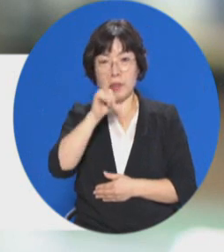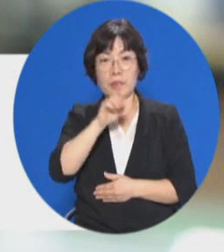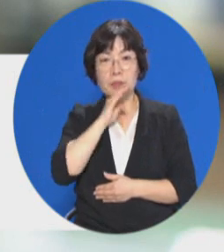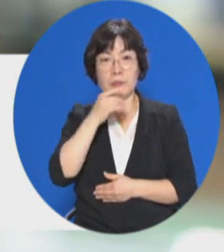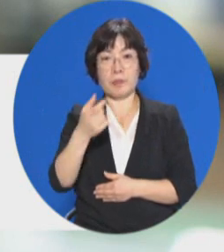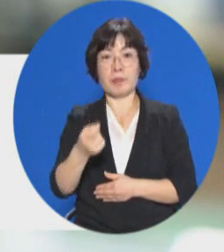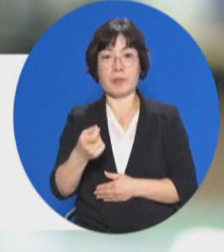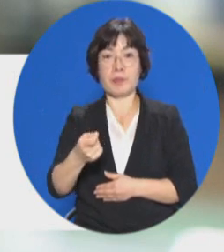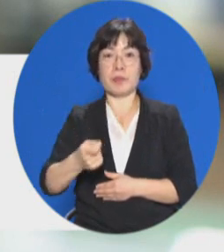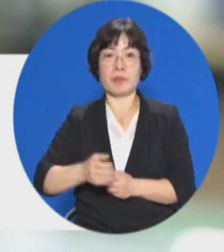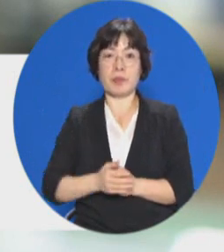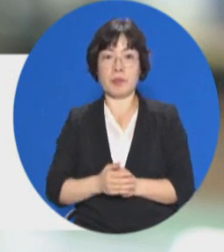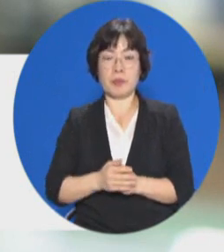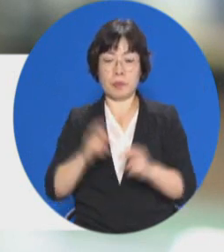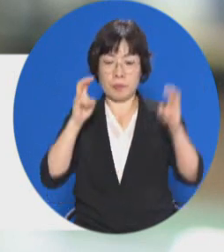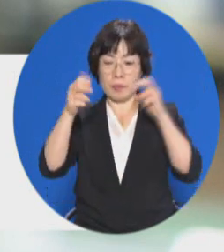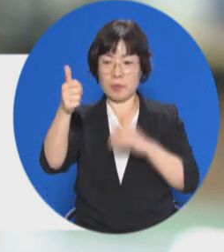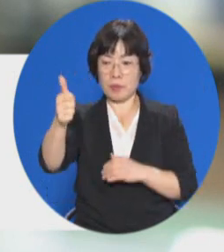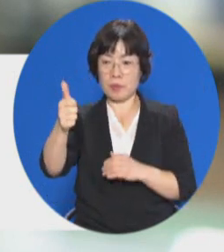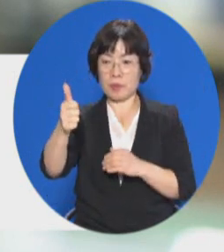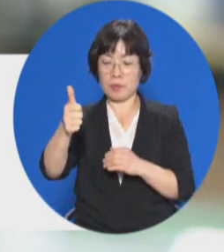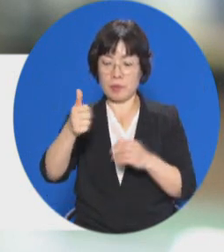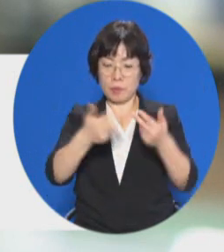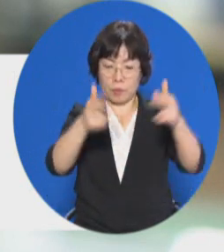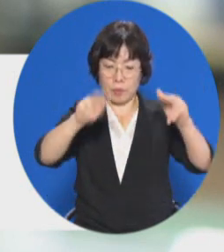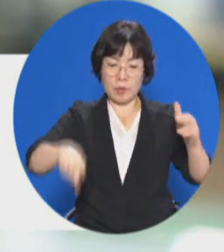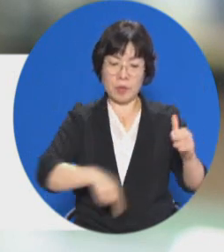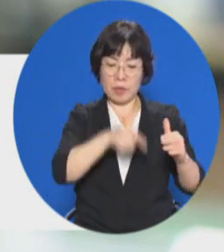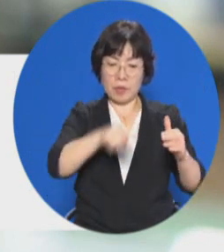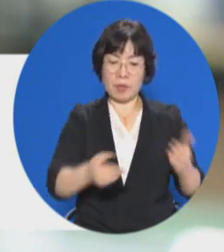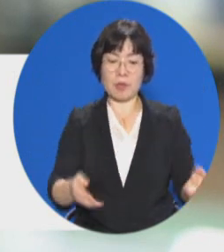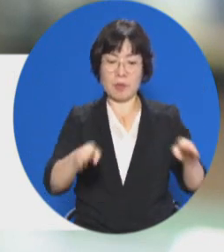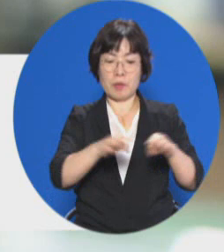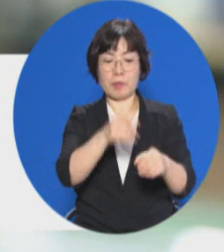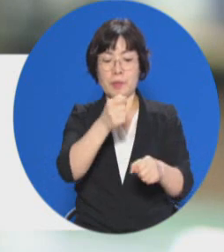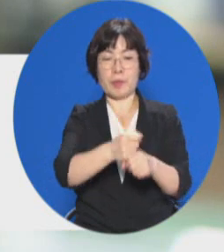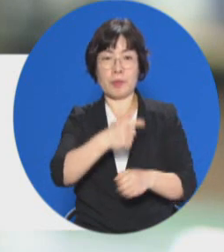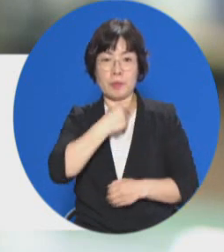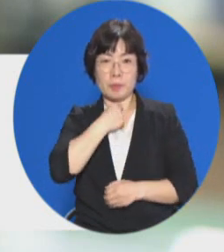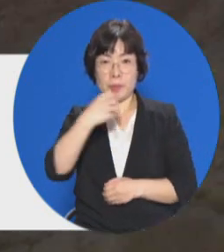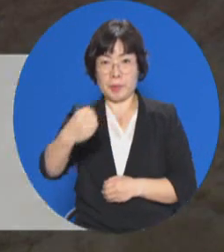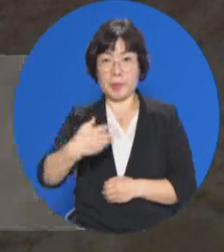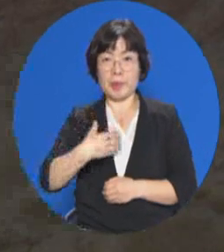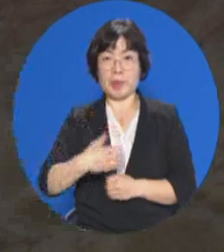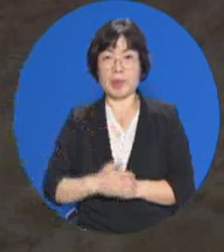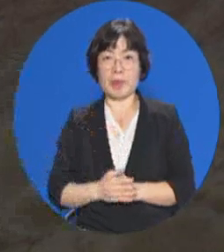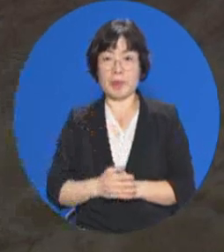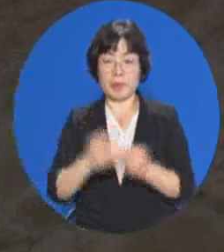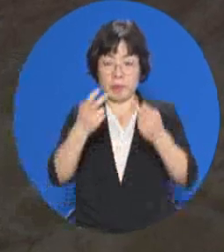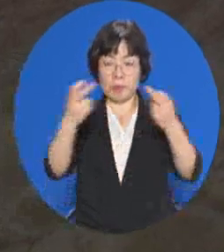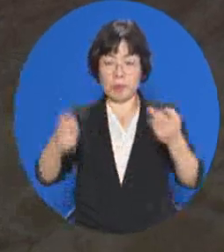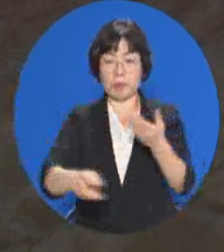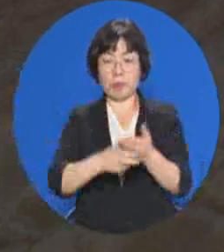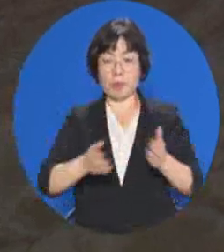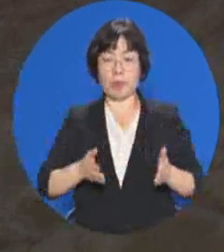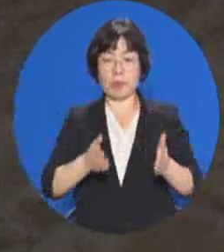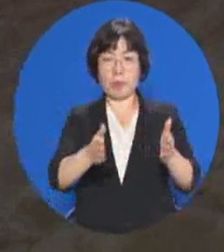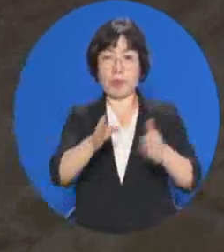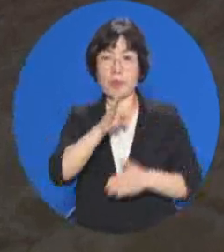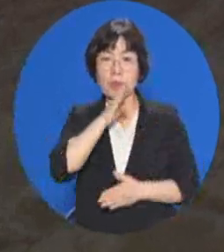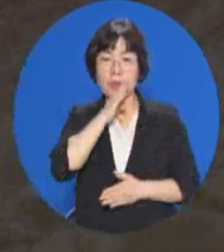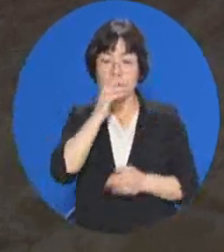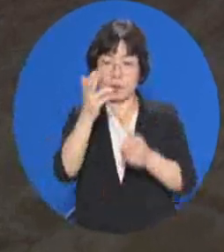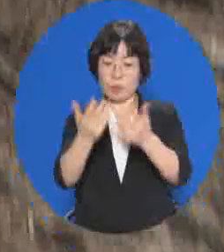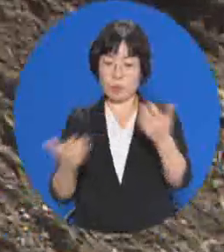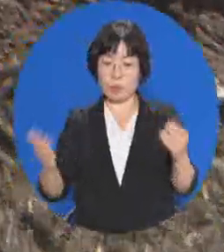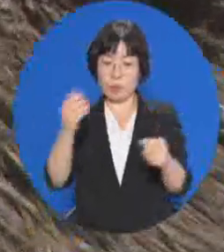거죠. 근데 사업자가 그 공원 내에다가 그 시설을 하겠다라고 얘기를 한 것이죠. 산중 불법 도로가 실제로 숲